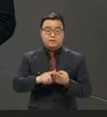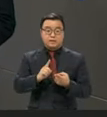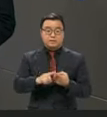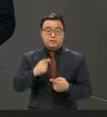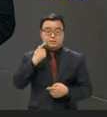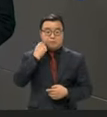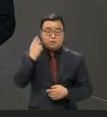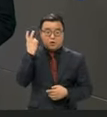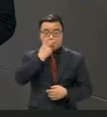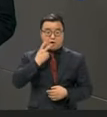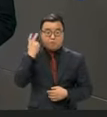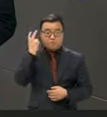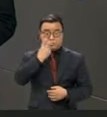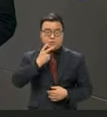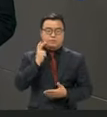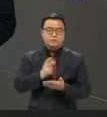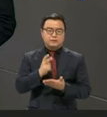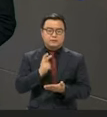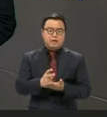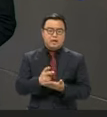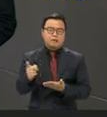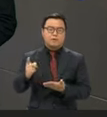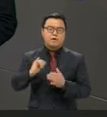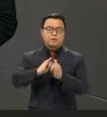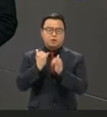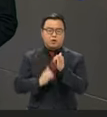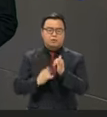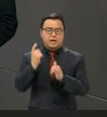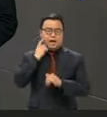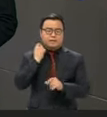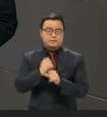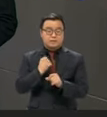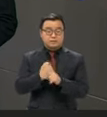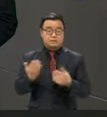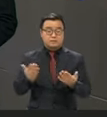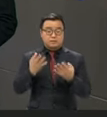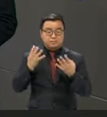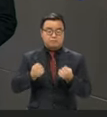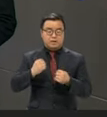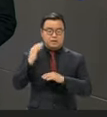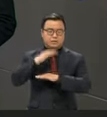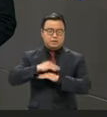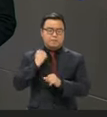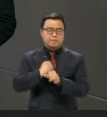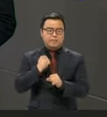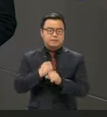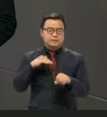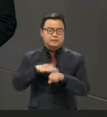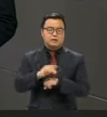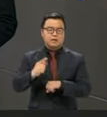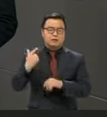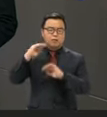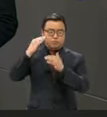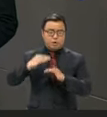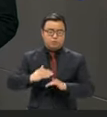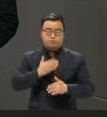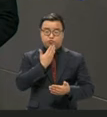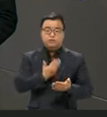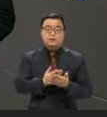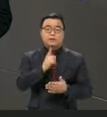있는 일본도 역사 왜곡을 일삼고 있다며 교과서 편찬 방식이 아니라 내용이 문제라는